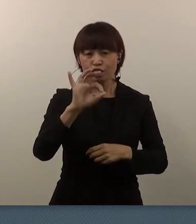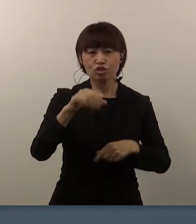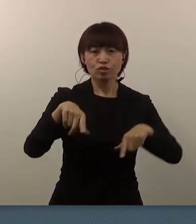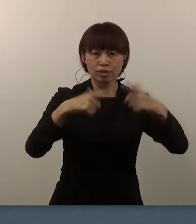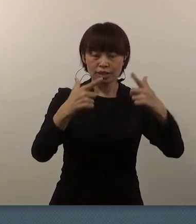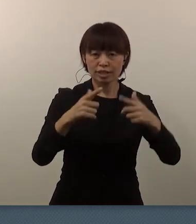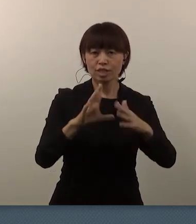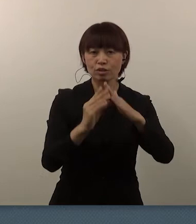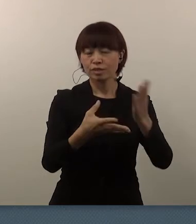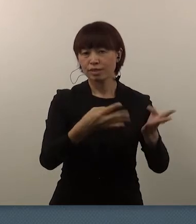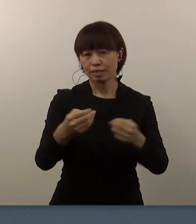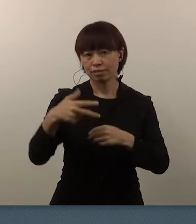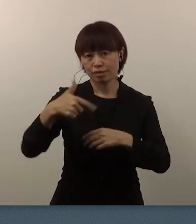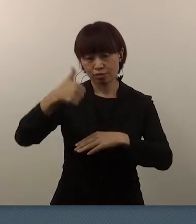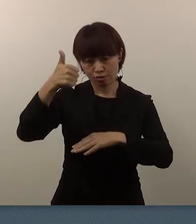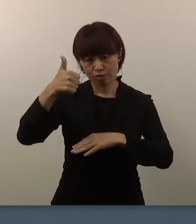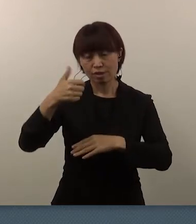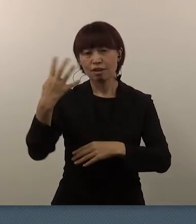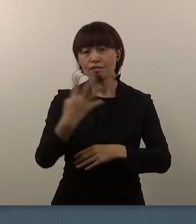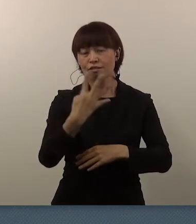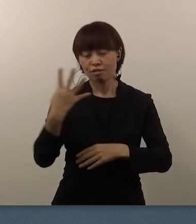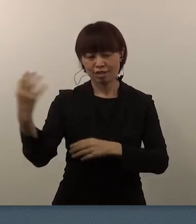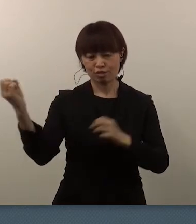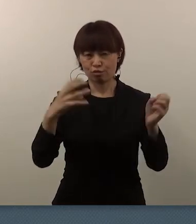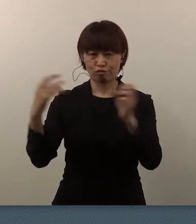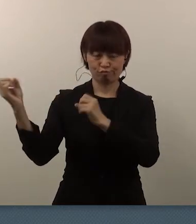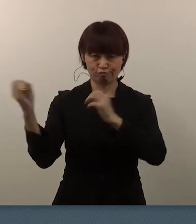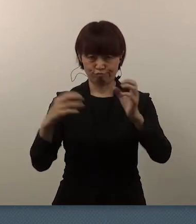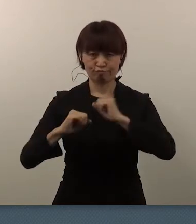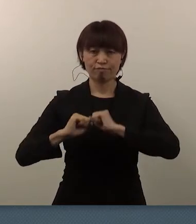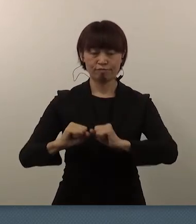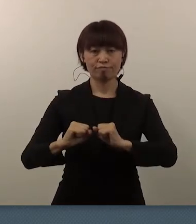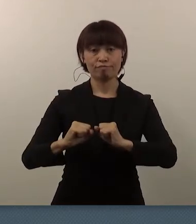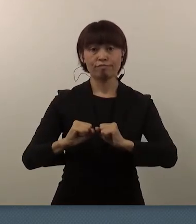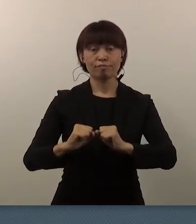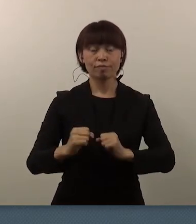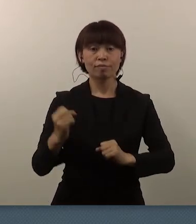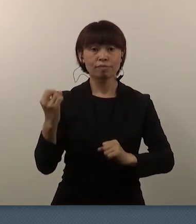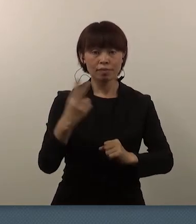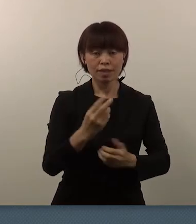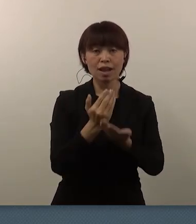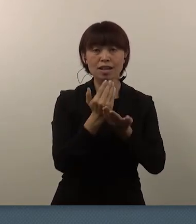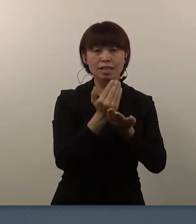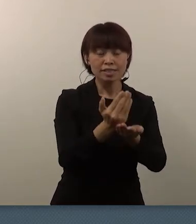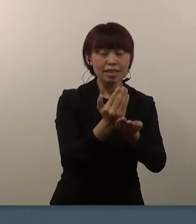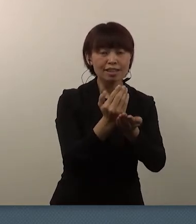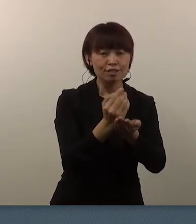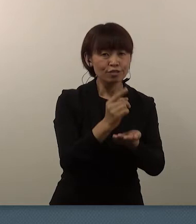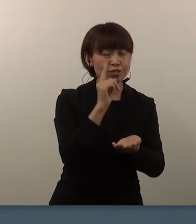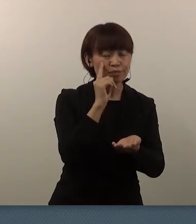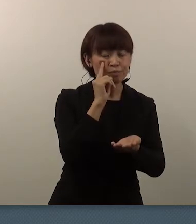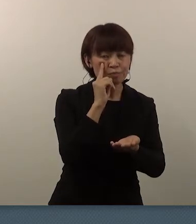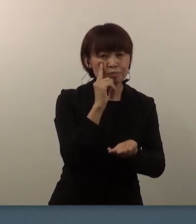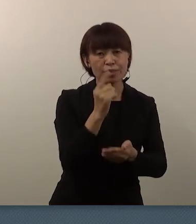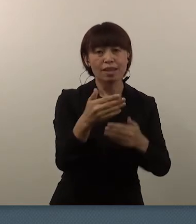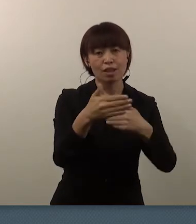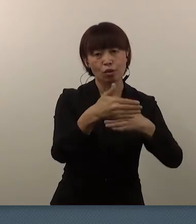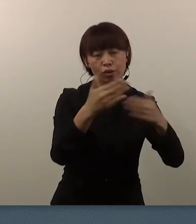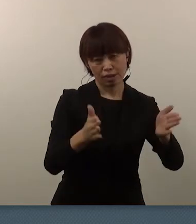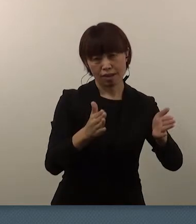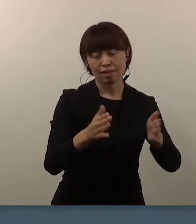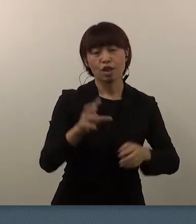。そして会場にはセーリング陸上体験コーナーやボルダリング体験